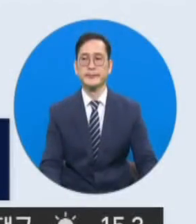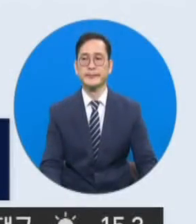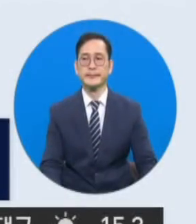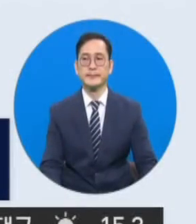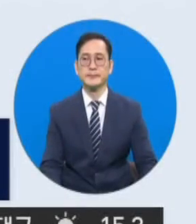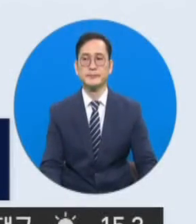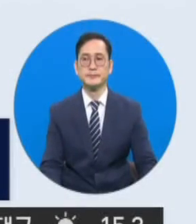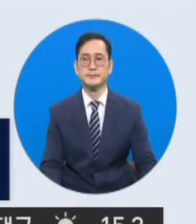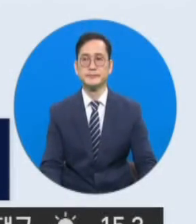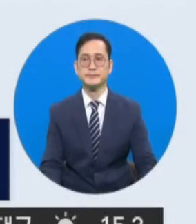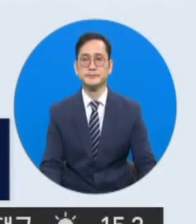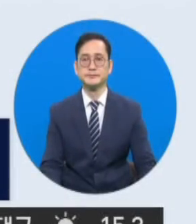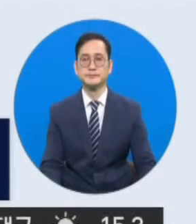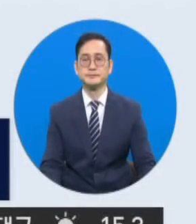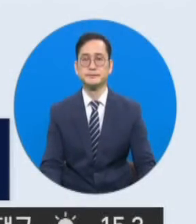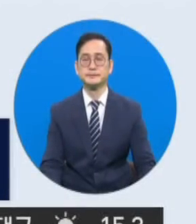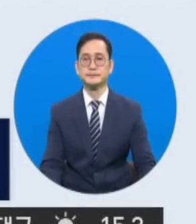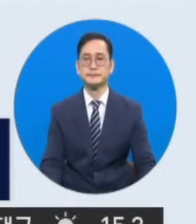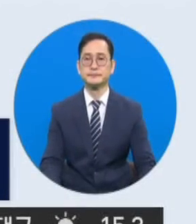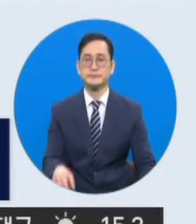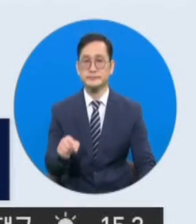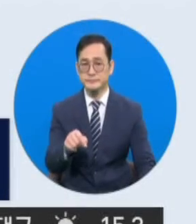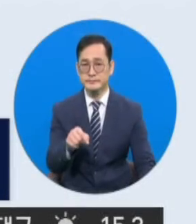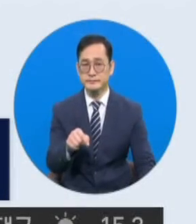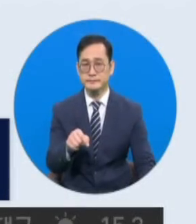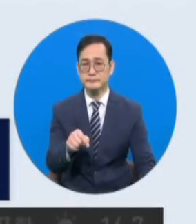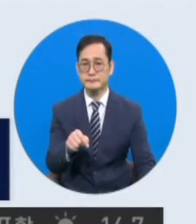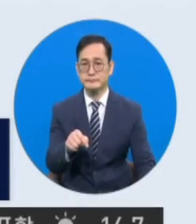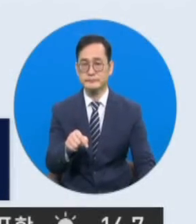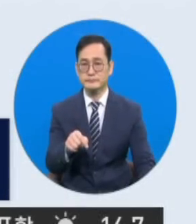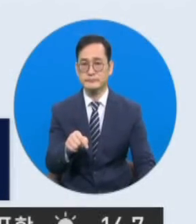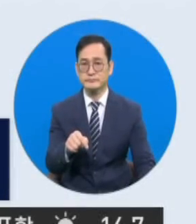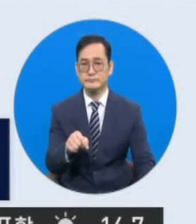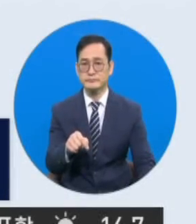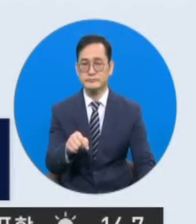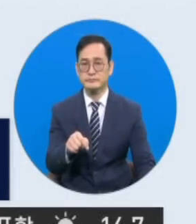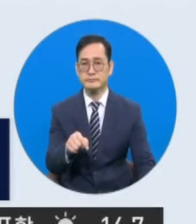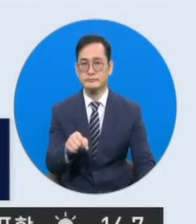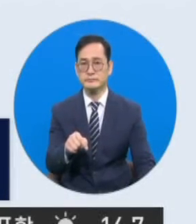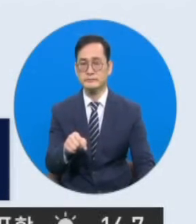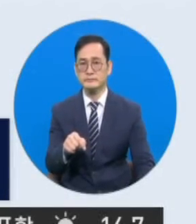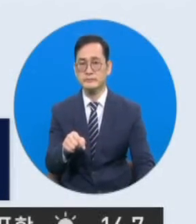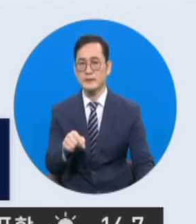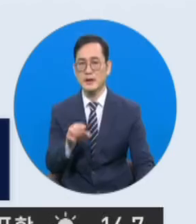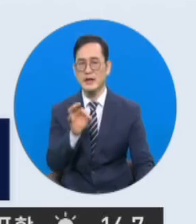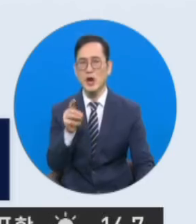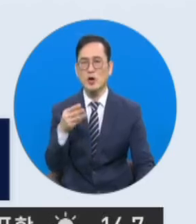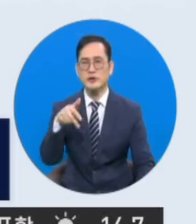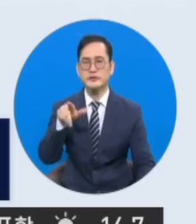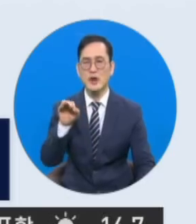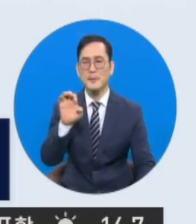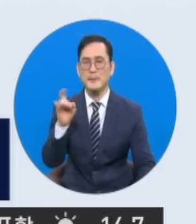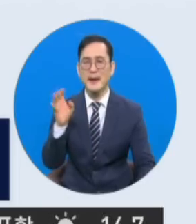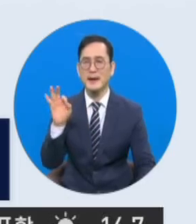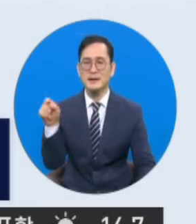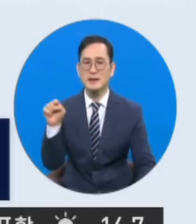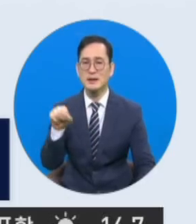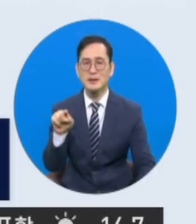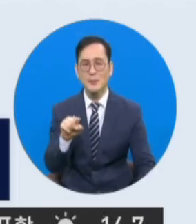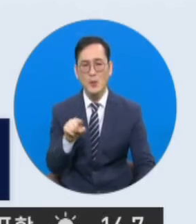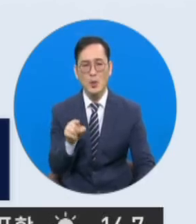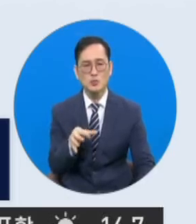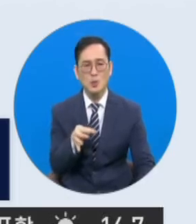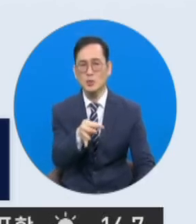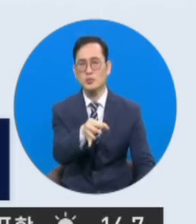자이 평산 책방이 왜 열정표의 논란이 일었을까 자원봉사자를 모집했는데 이게 논란의 단초가 된 겁니다 오전 오후 4시간